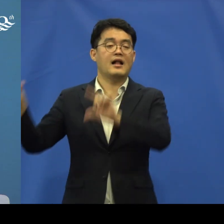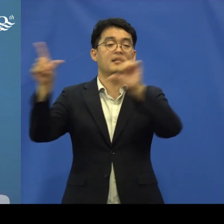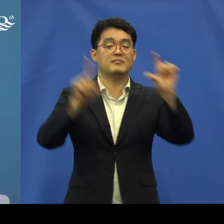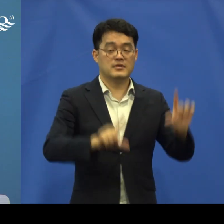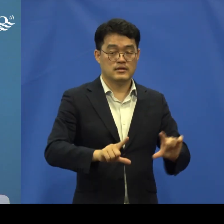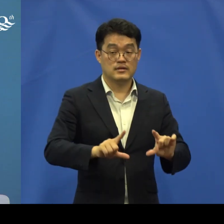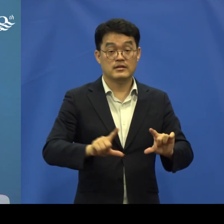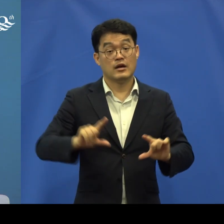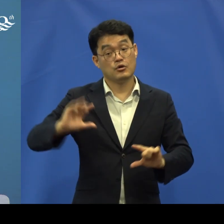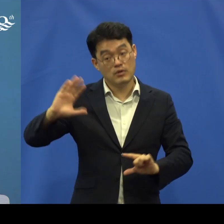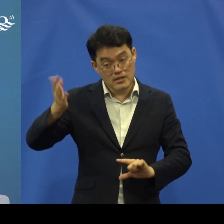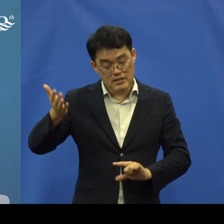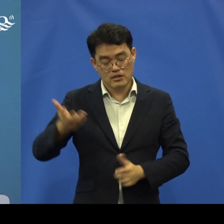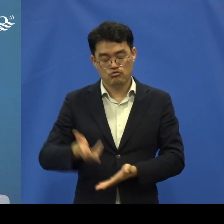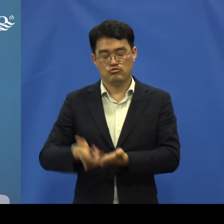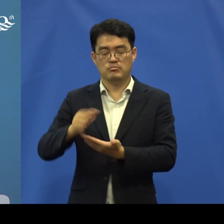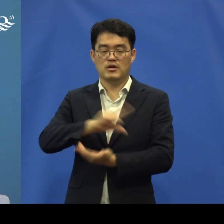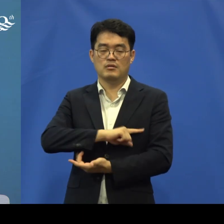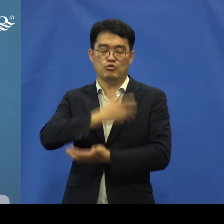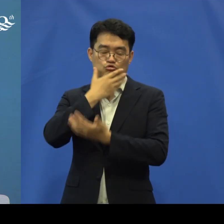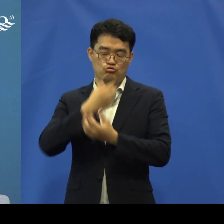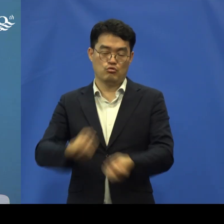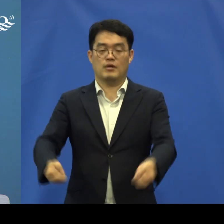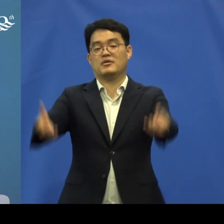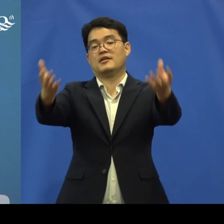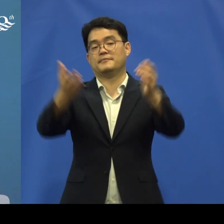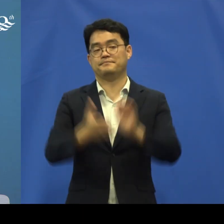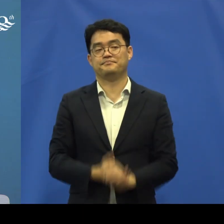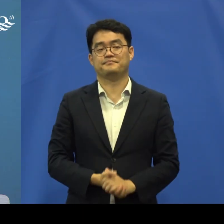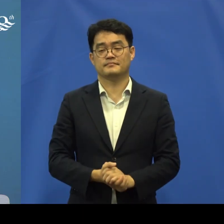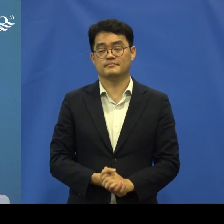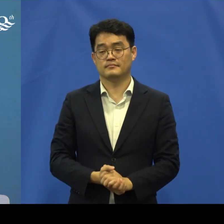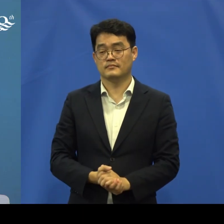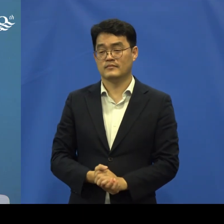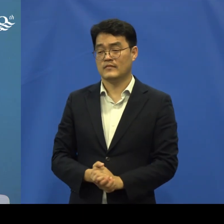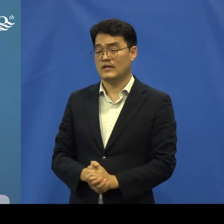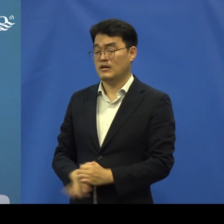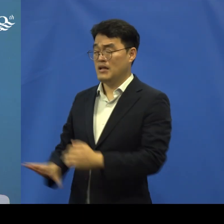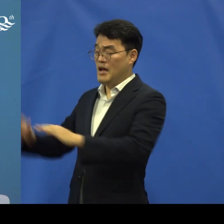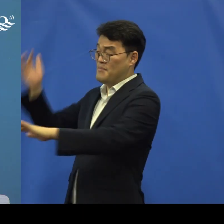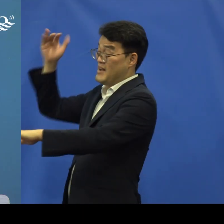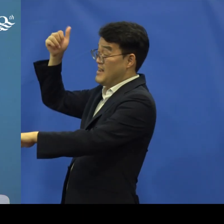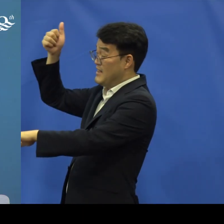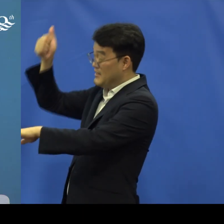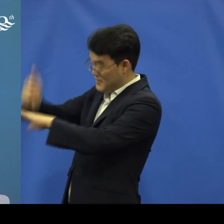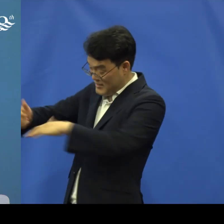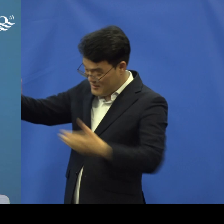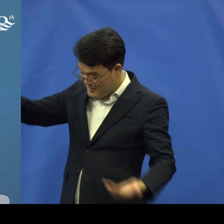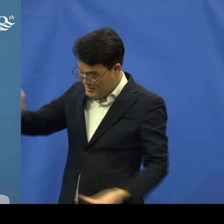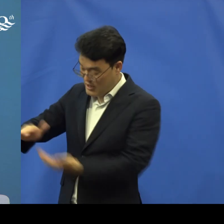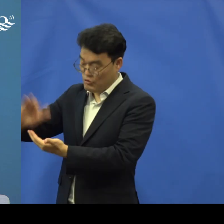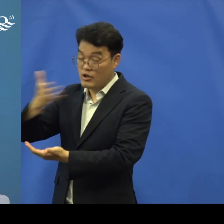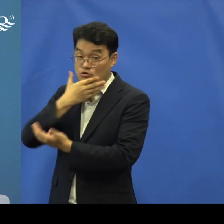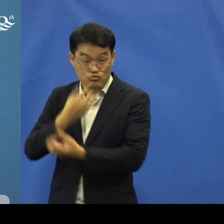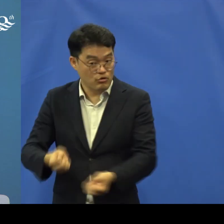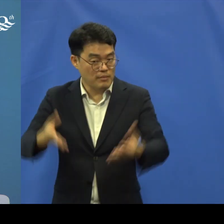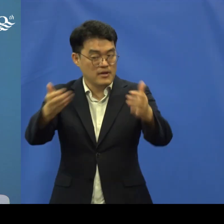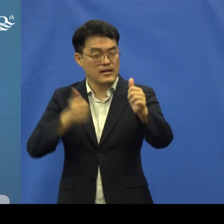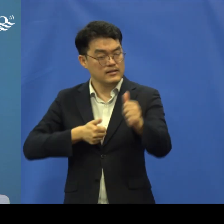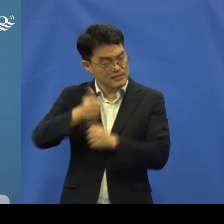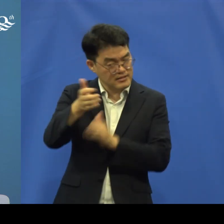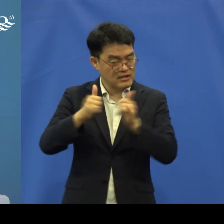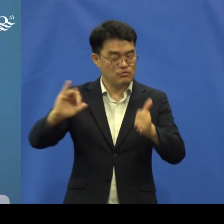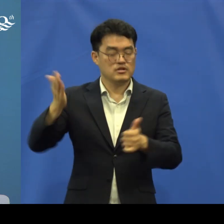속에서 일어나게 되기를 축원합니다. 끝 지점에까지 가시기를 축원합니다. 승리자가